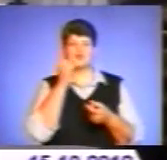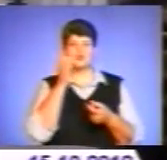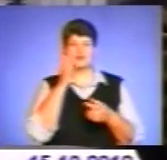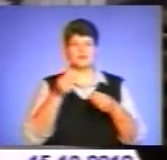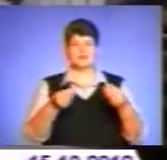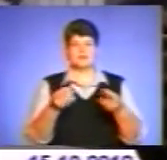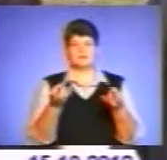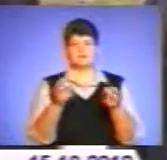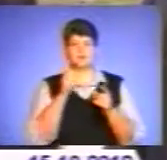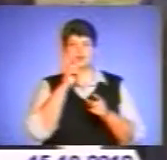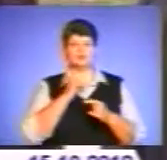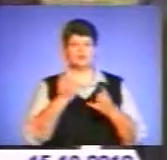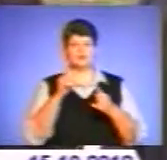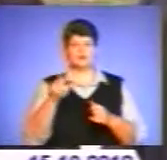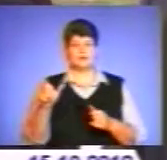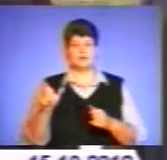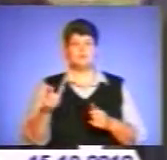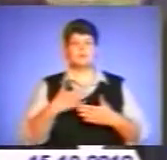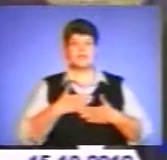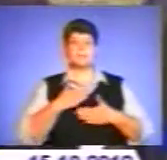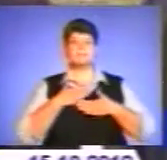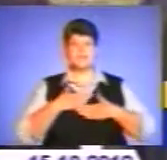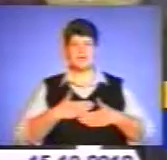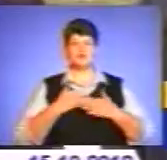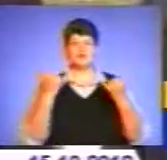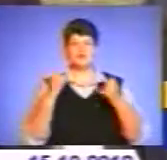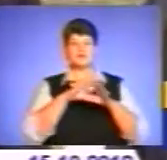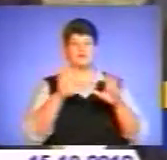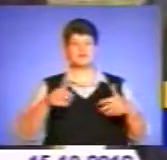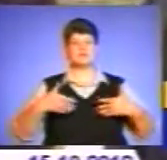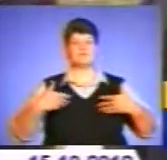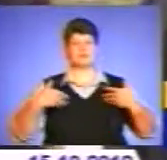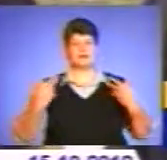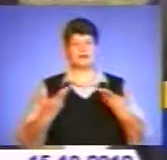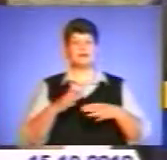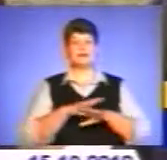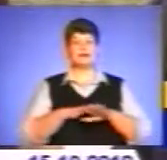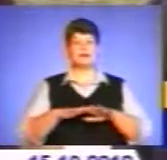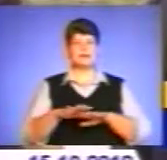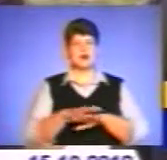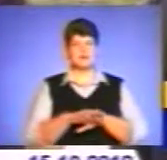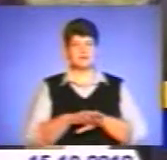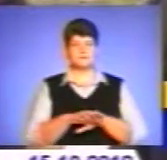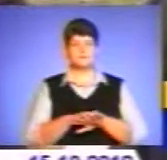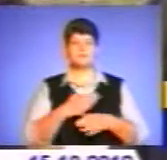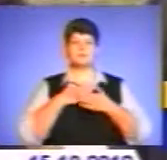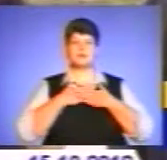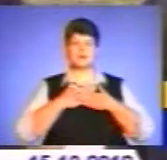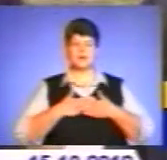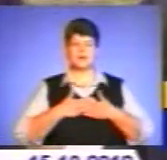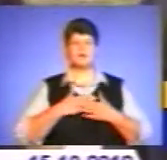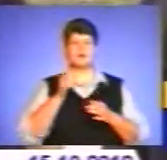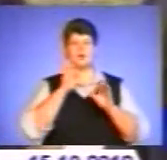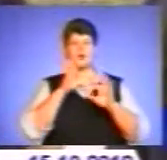обсягом тару. Мені приємно сьогодні всіх вас тут вітати на ярмарці. Мені приємно вам доповісти,